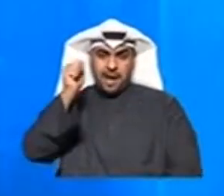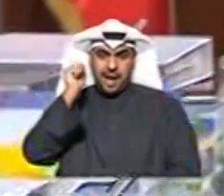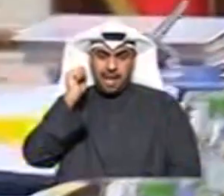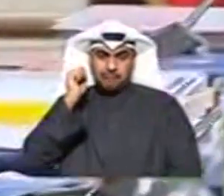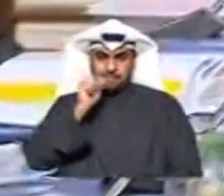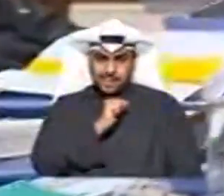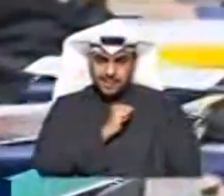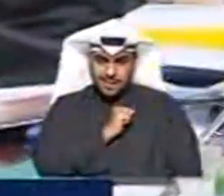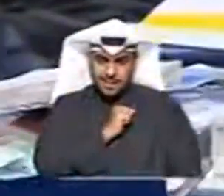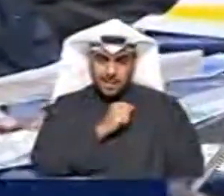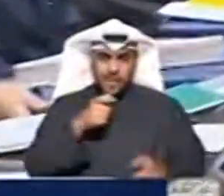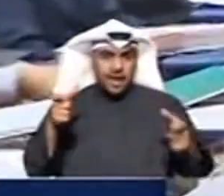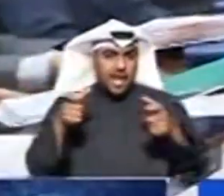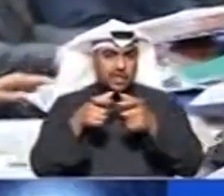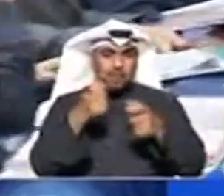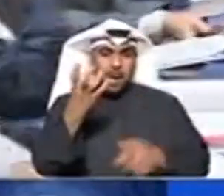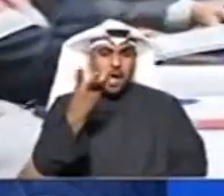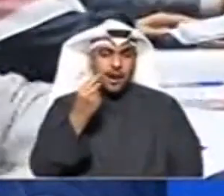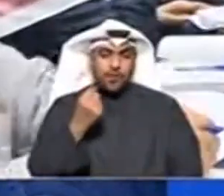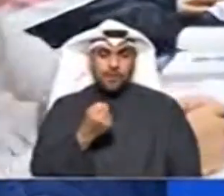الاجتماع